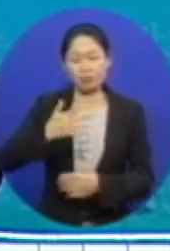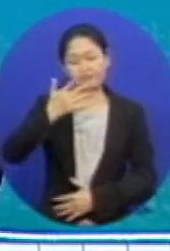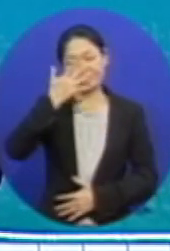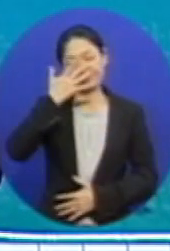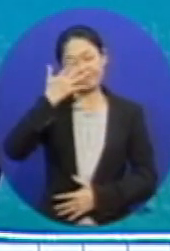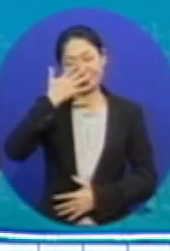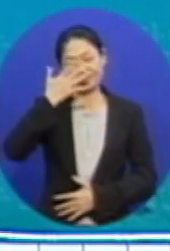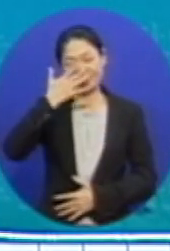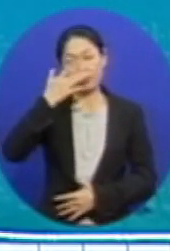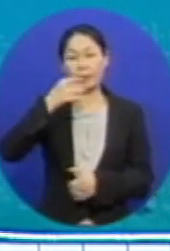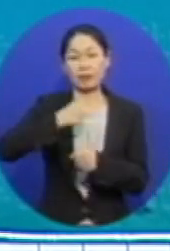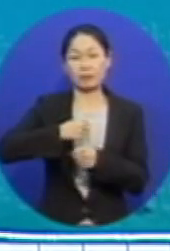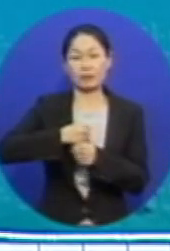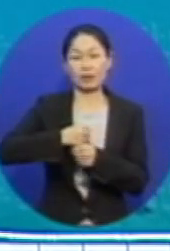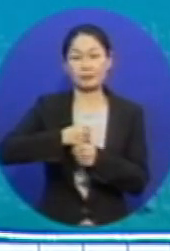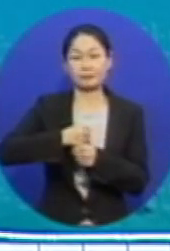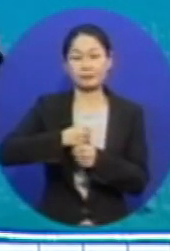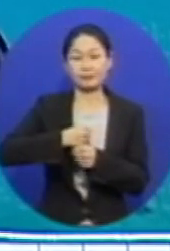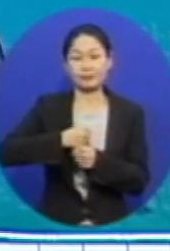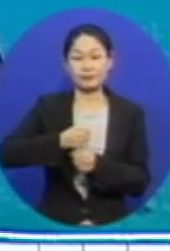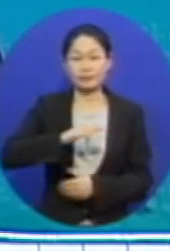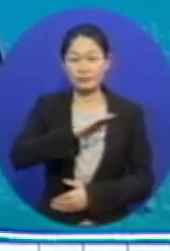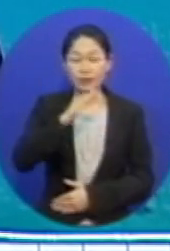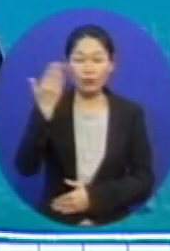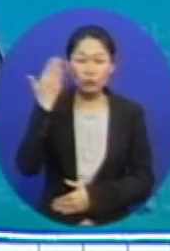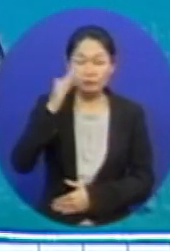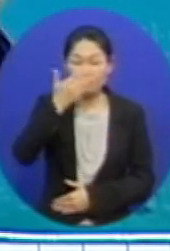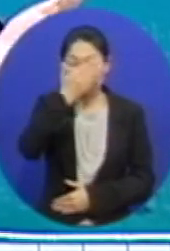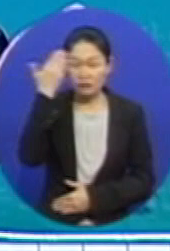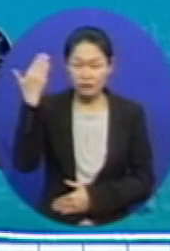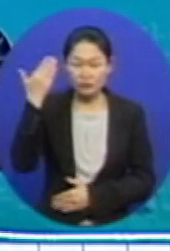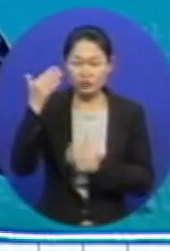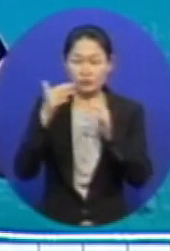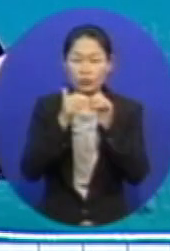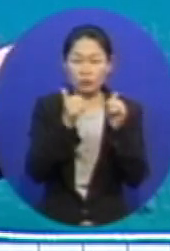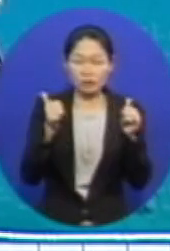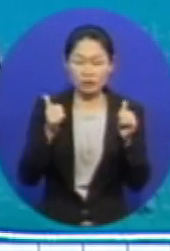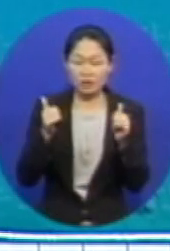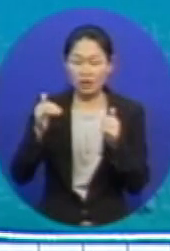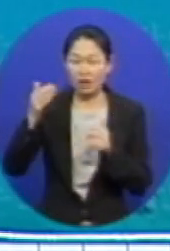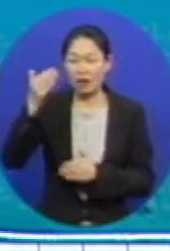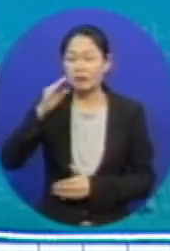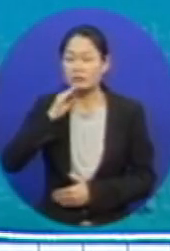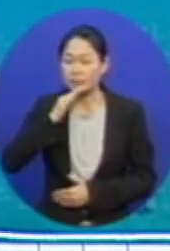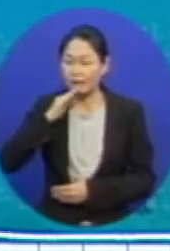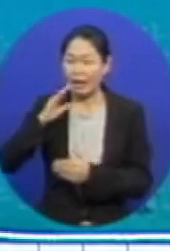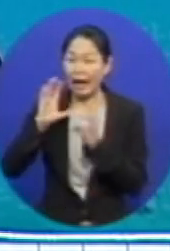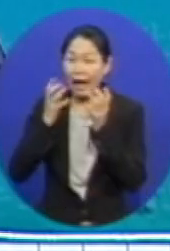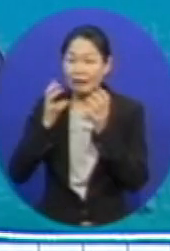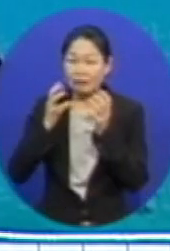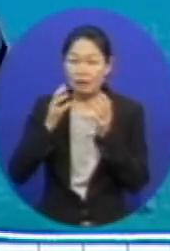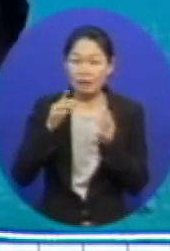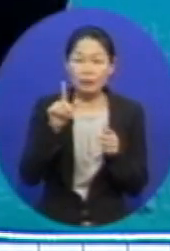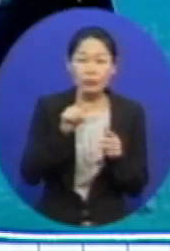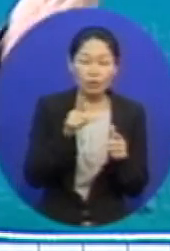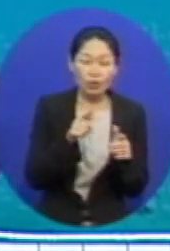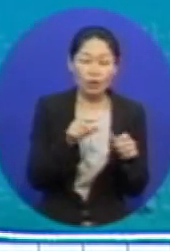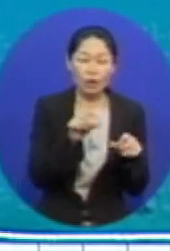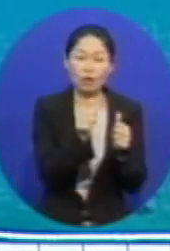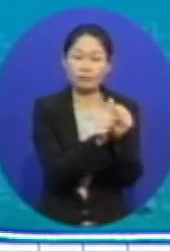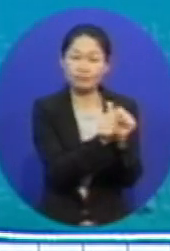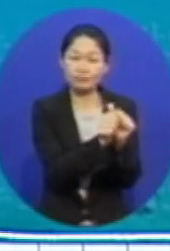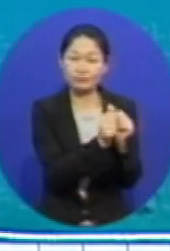만들어요 요즘에 청소년들 청년들 아이들에게 동성애 라는 것은 별로 죄책감이